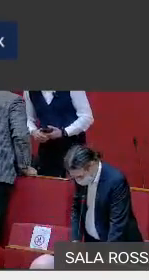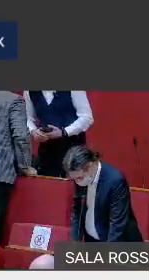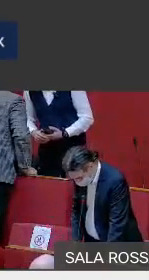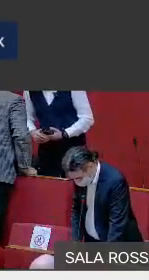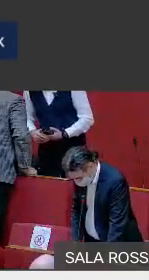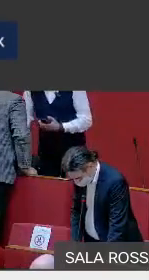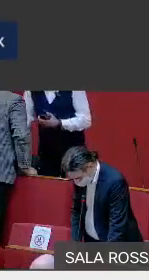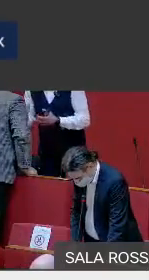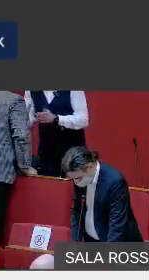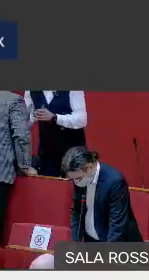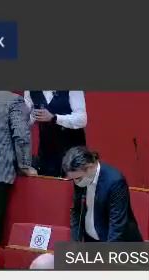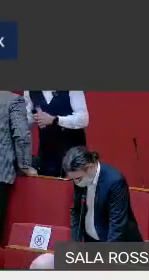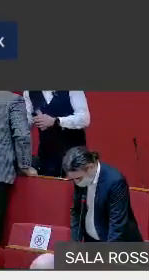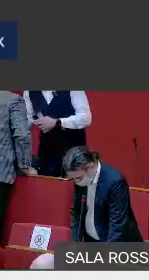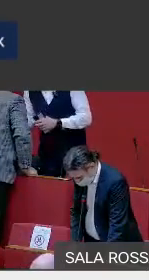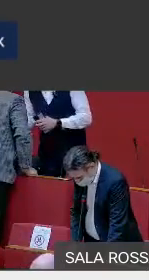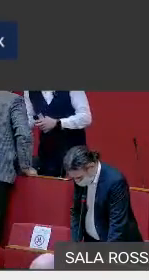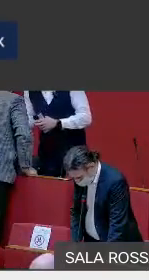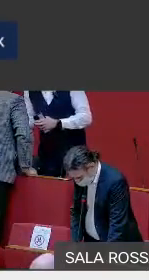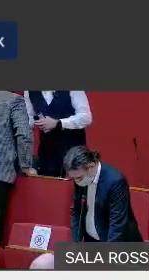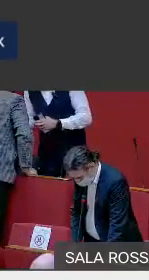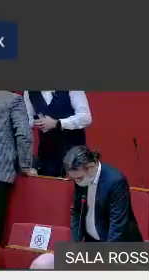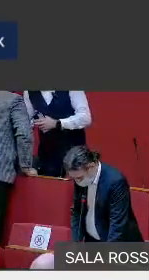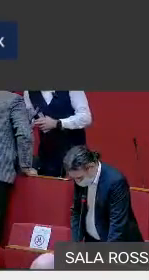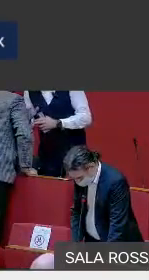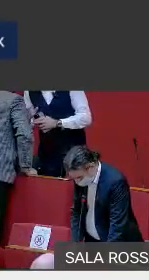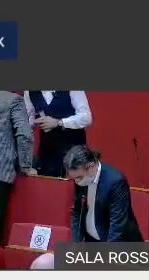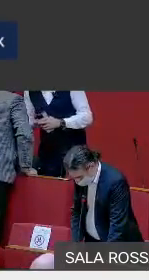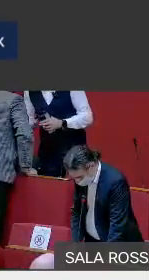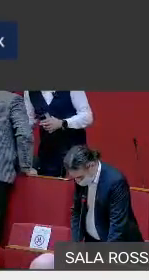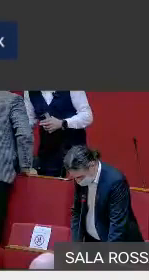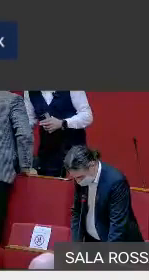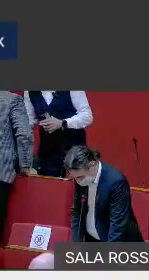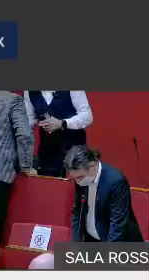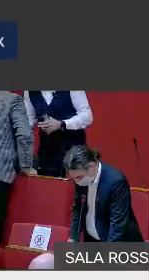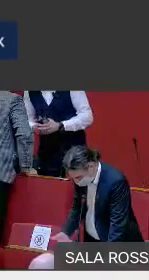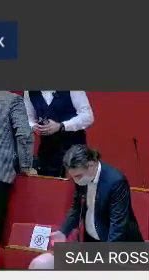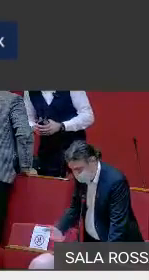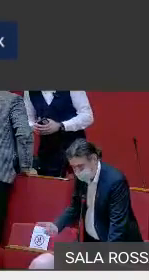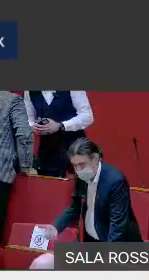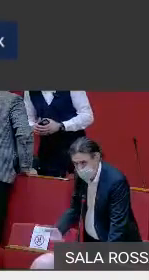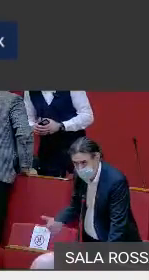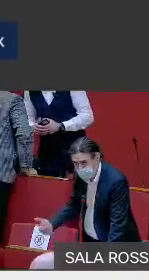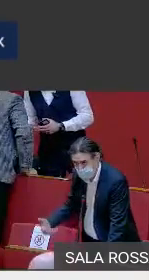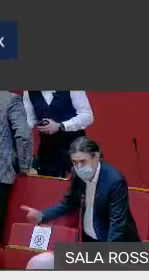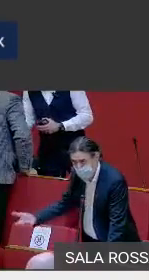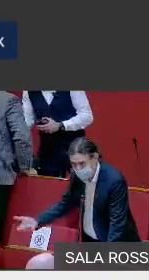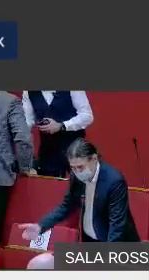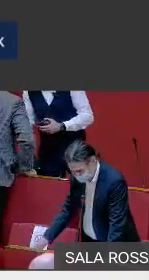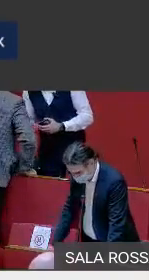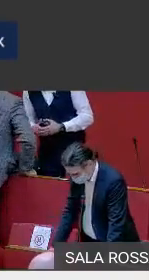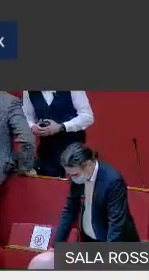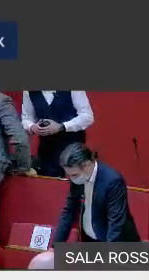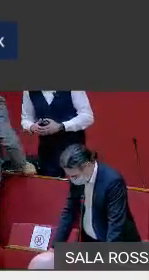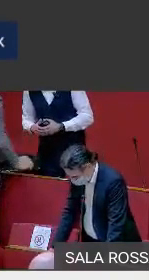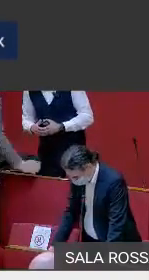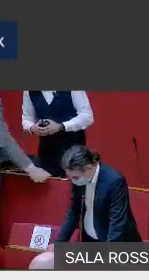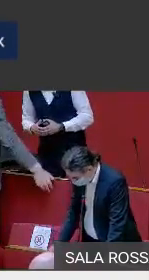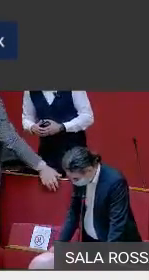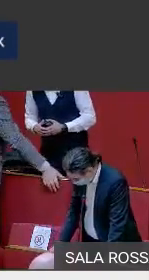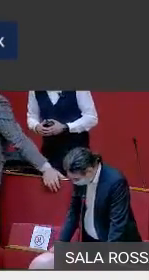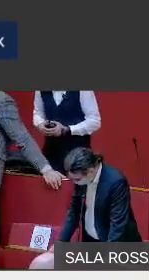meno trovo un bando per questa sub concessione un tentativo per cui di dare a terzi la gestione